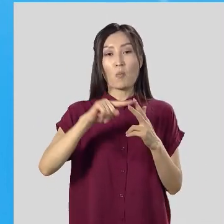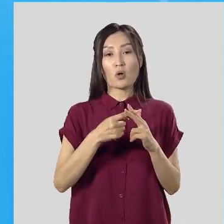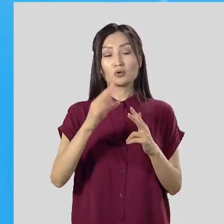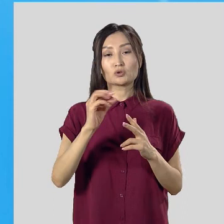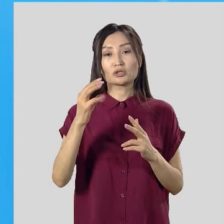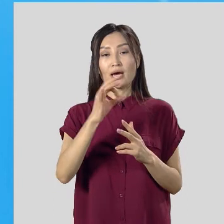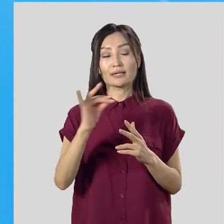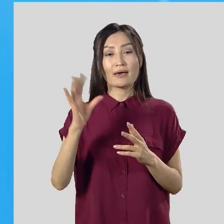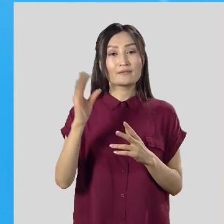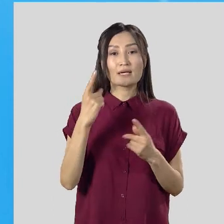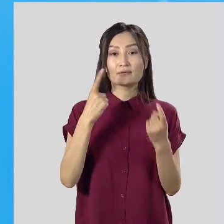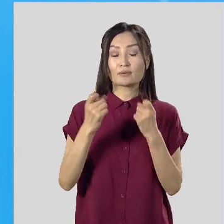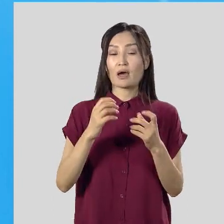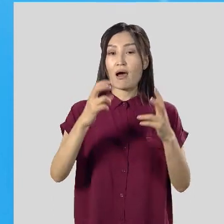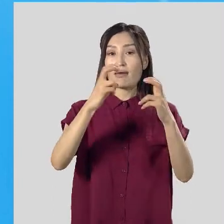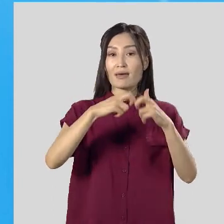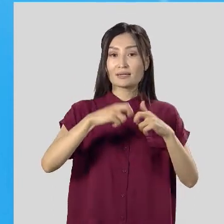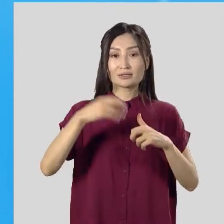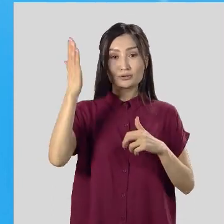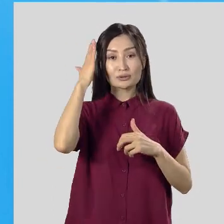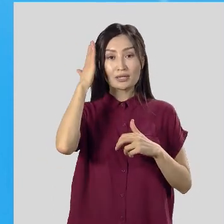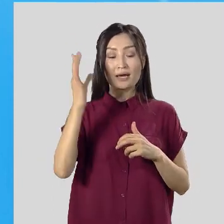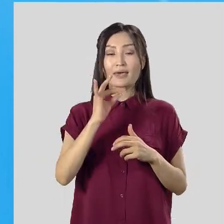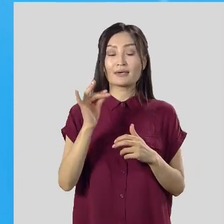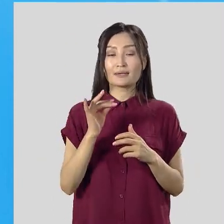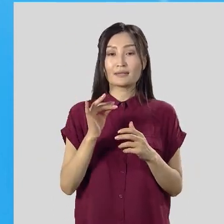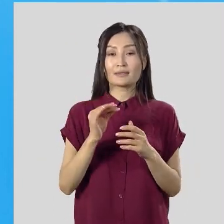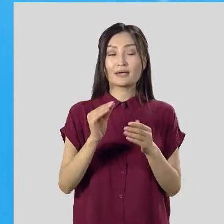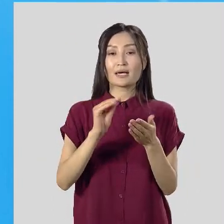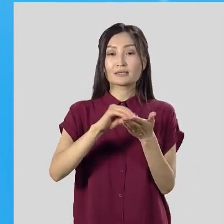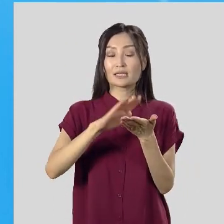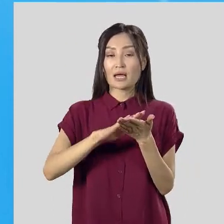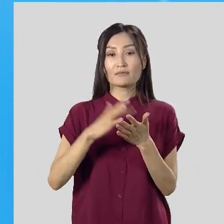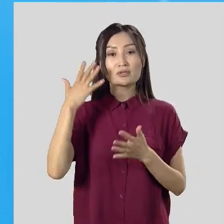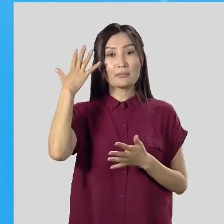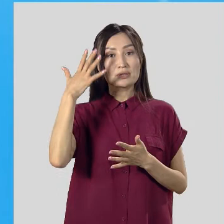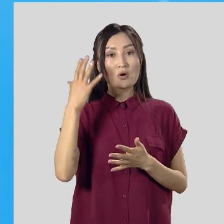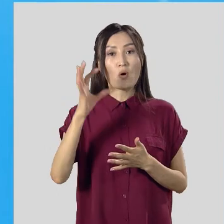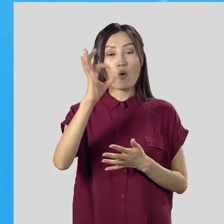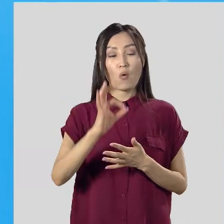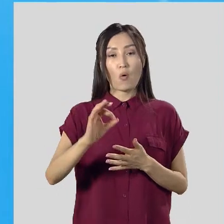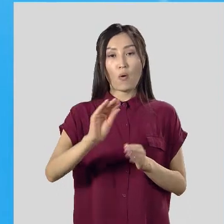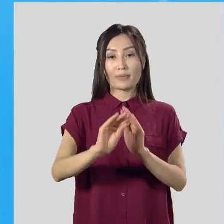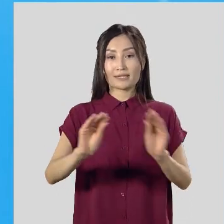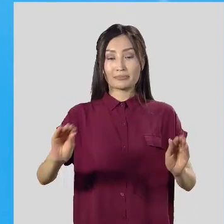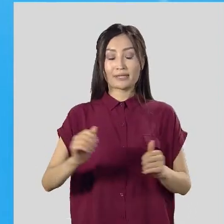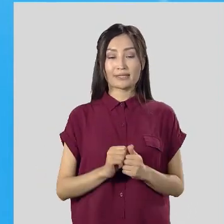вся информация анализируется и складывается в представление о